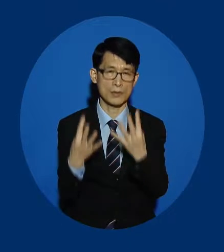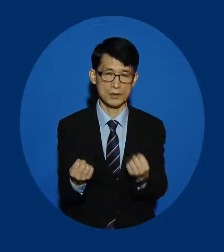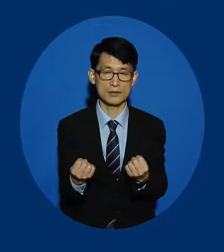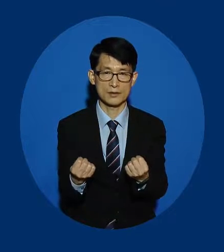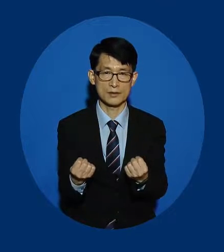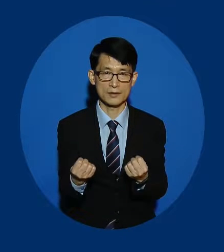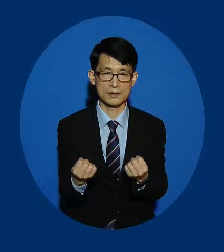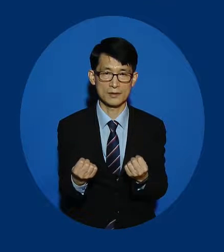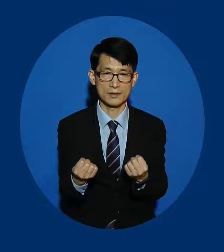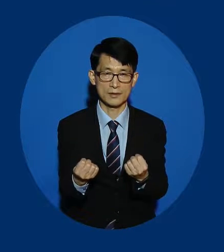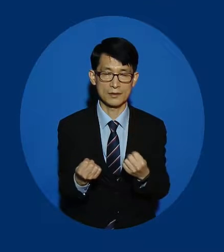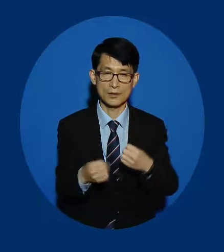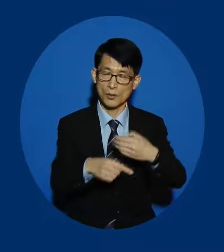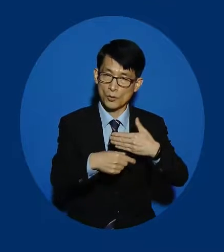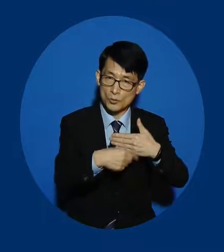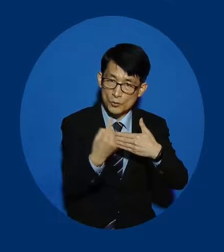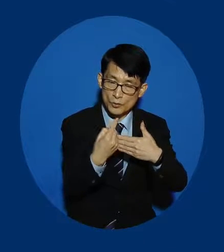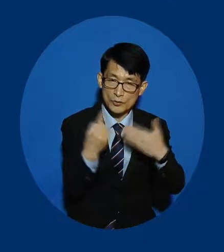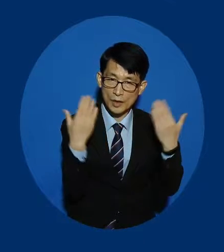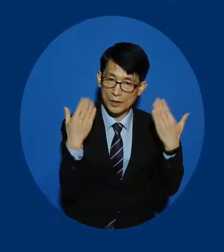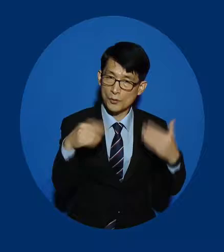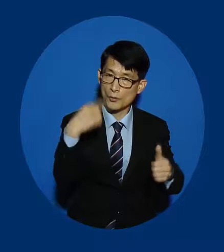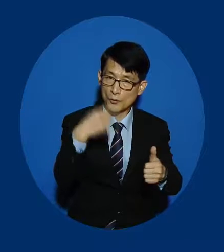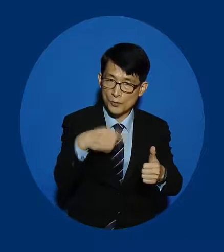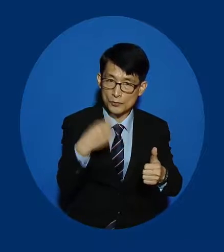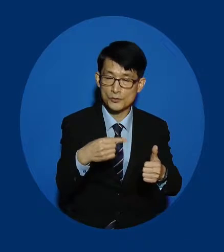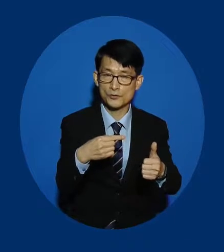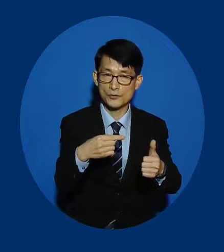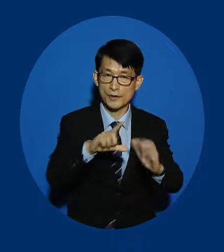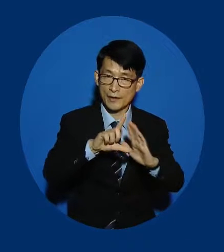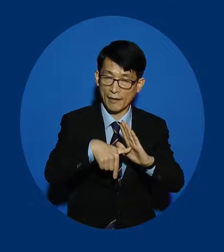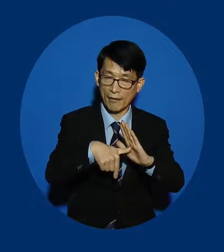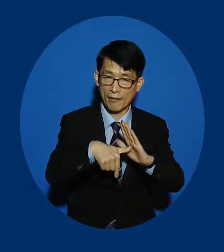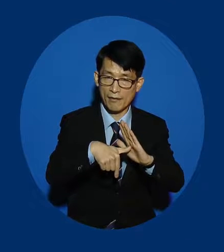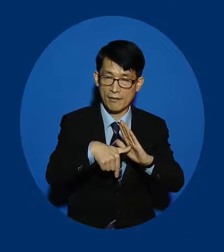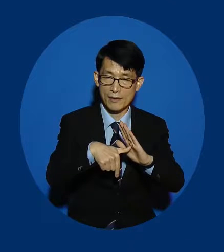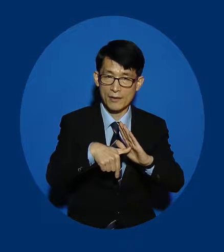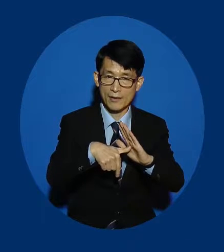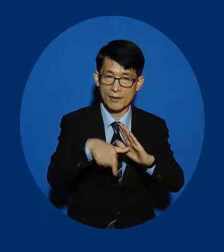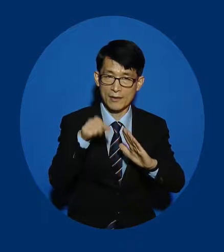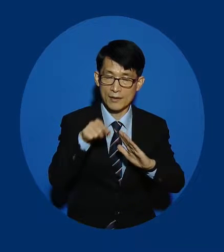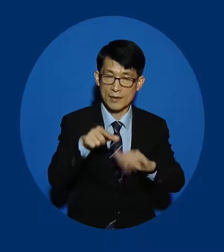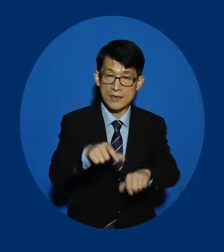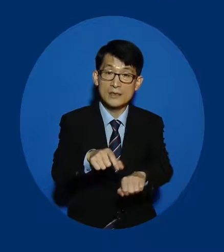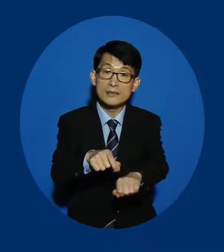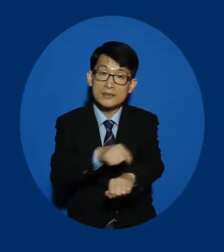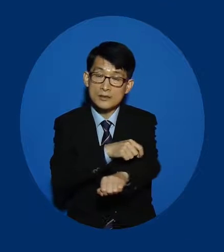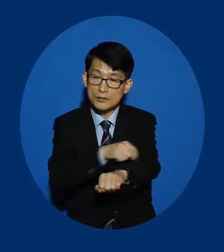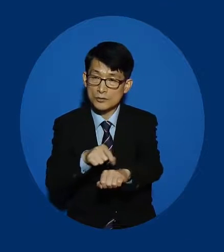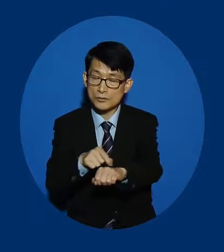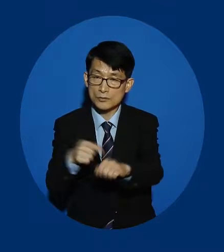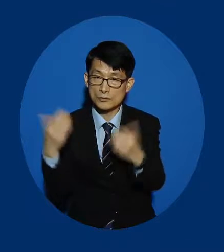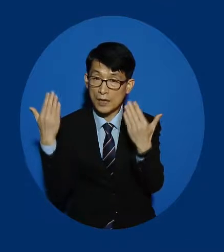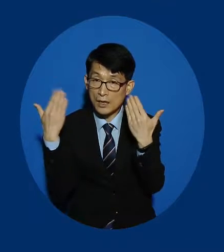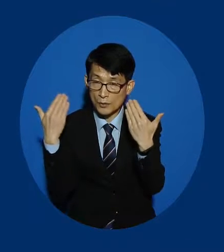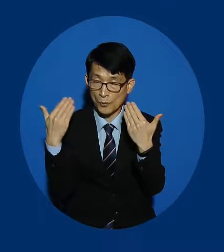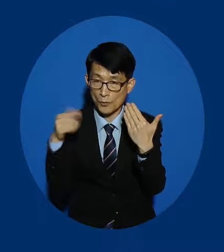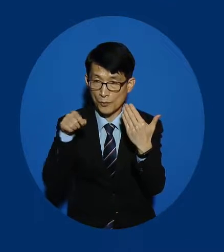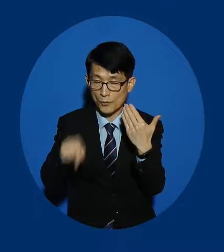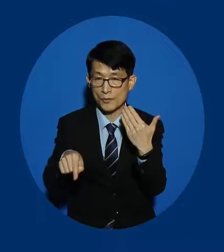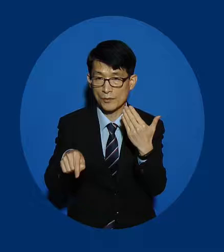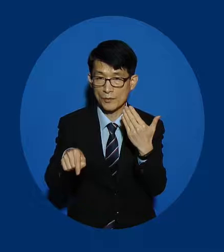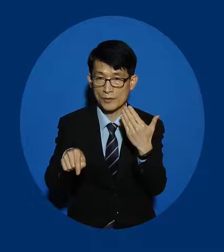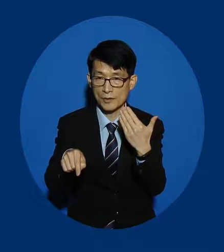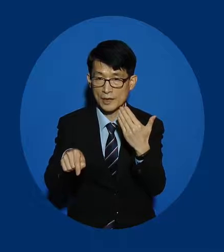그 초등등 교육 과정에서 사실 여기서는 특수학교는 당연히 특수학교니까